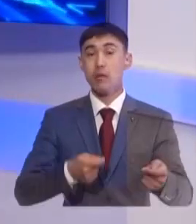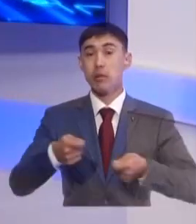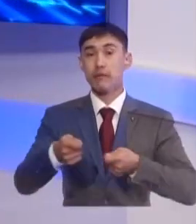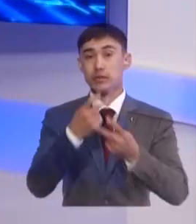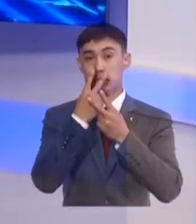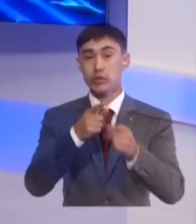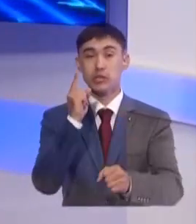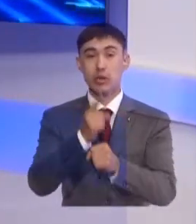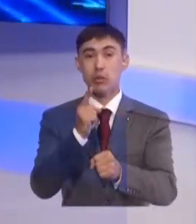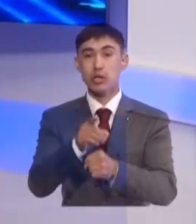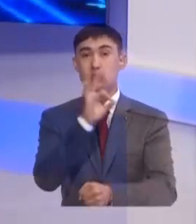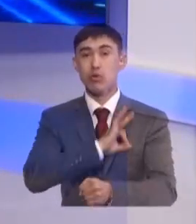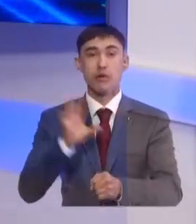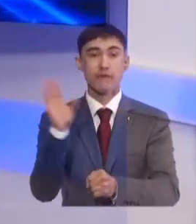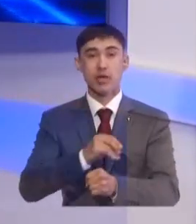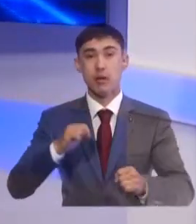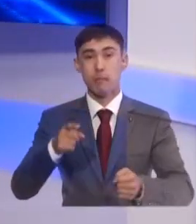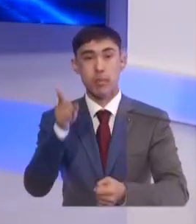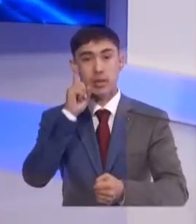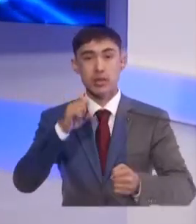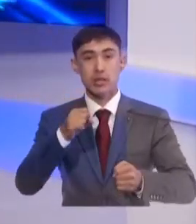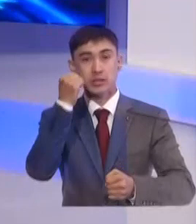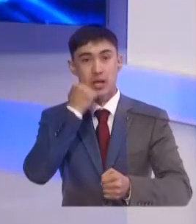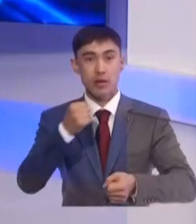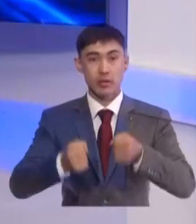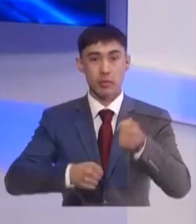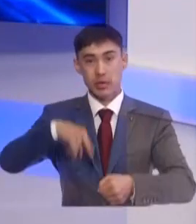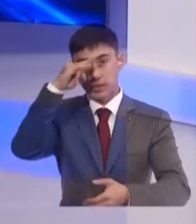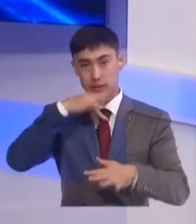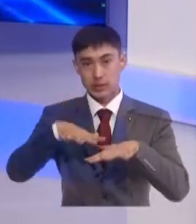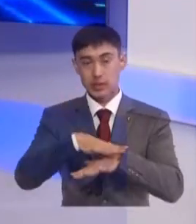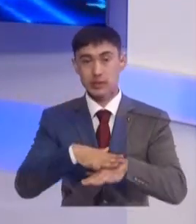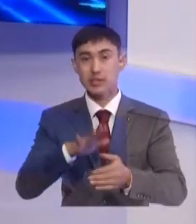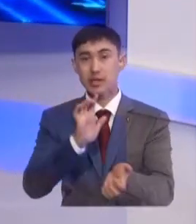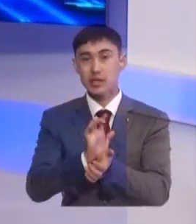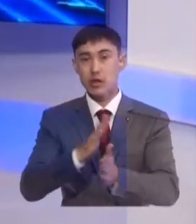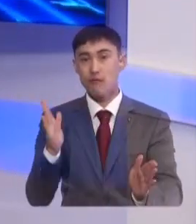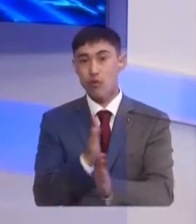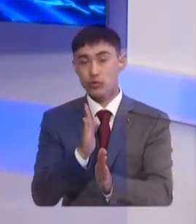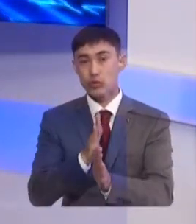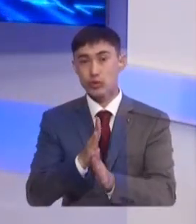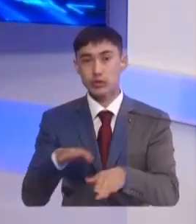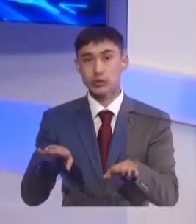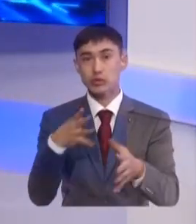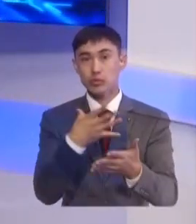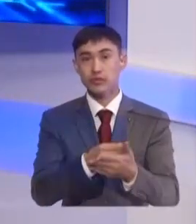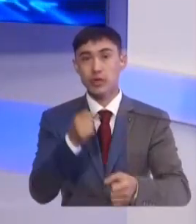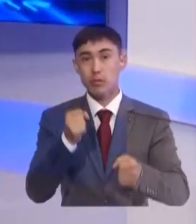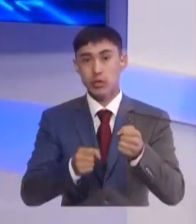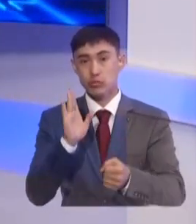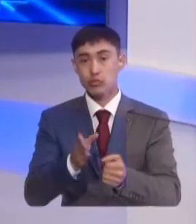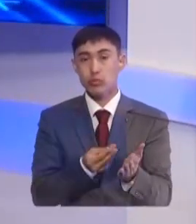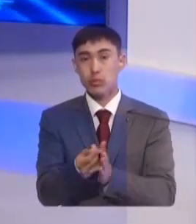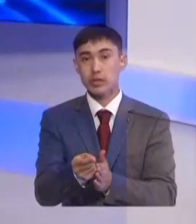Правительство рассматривает запрет использования всех подержанных автомобилей в Казахстане. За загрязнение воздуха собственники машин